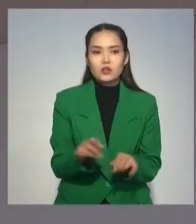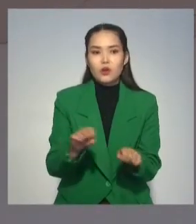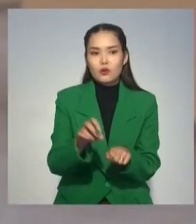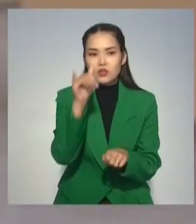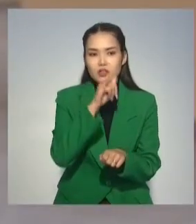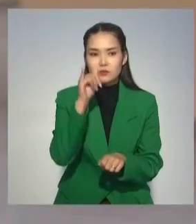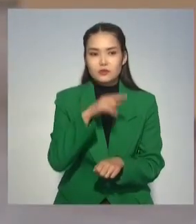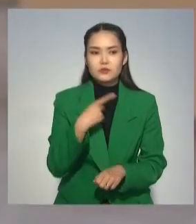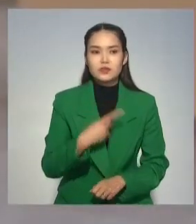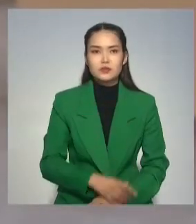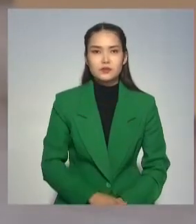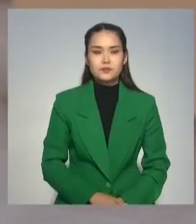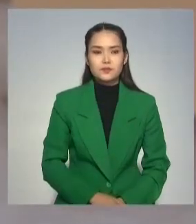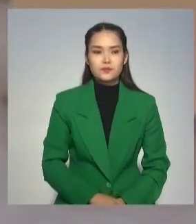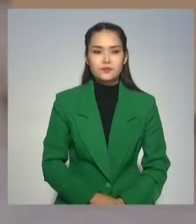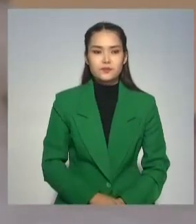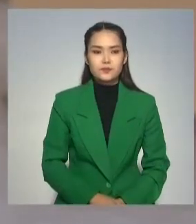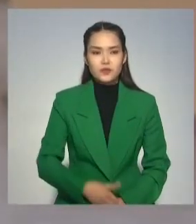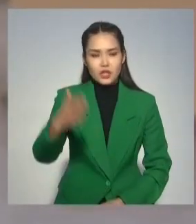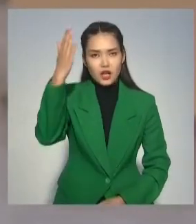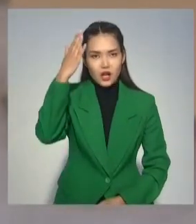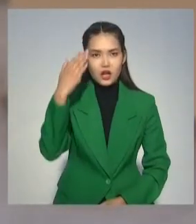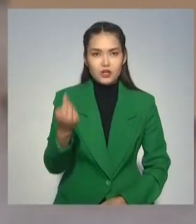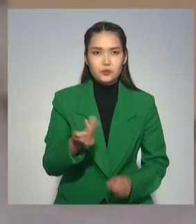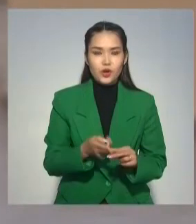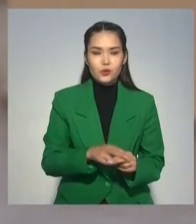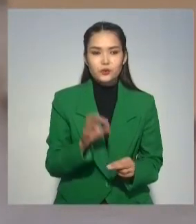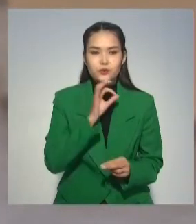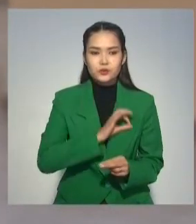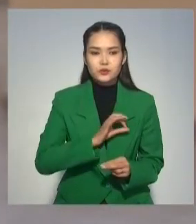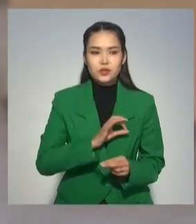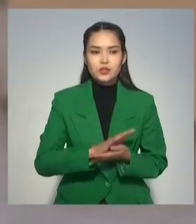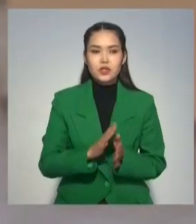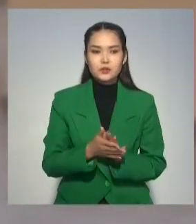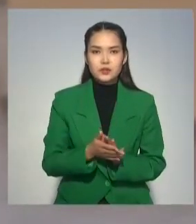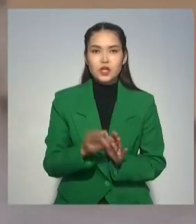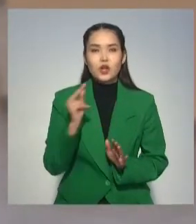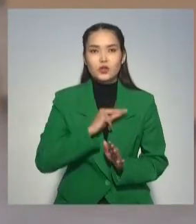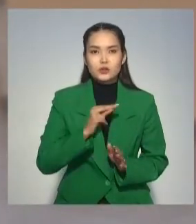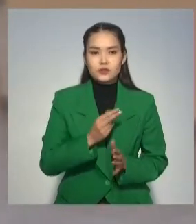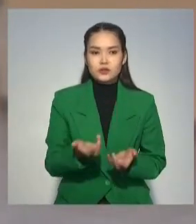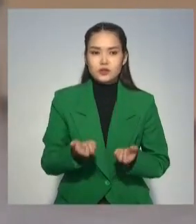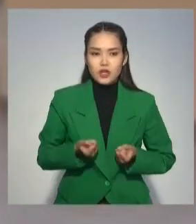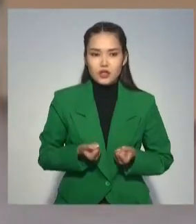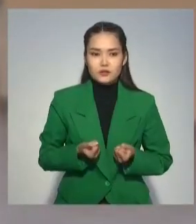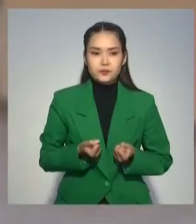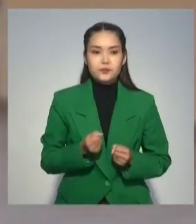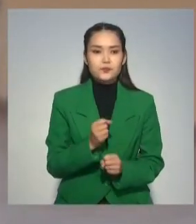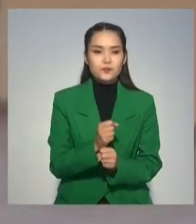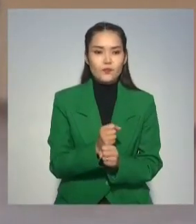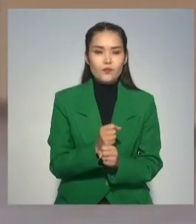олар. Әкімшілік бәрімізде осыдан күрделі жөндеу жөнінде көмек сұрап отырмыз. Барлық құзырлы